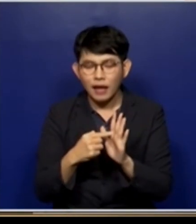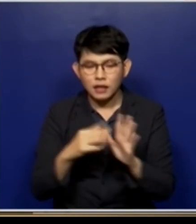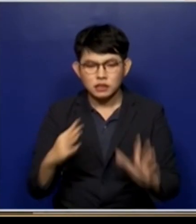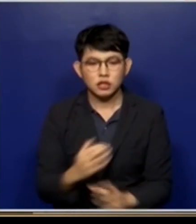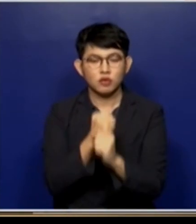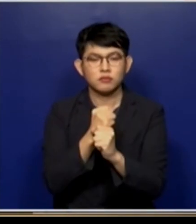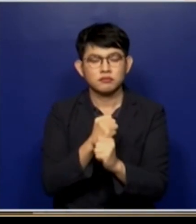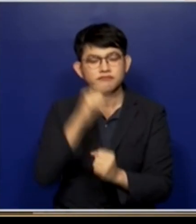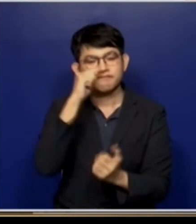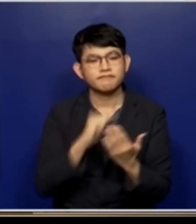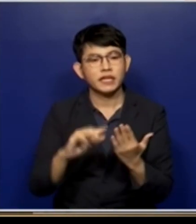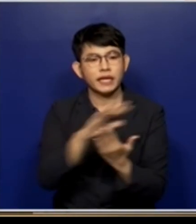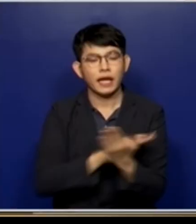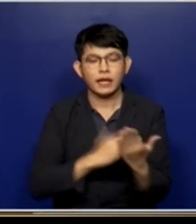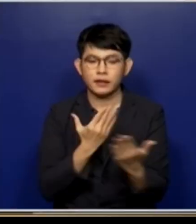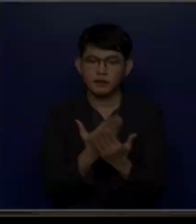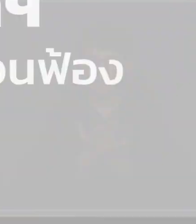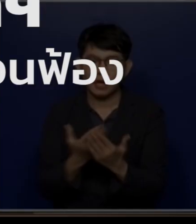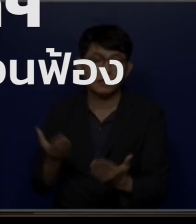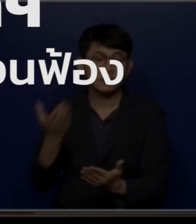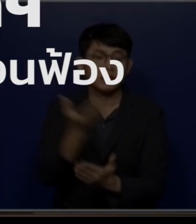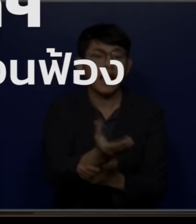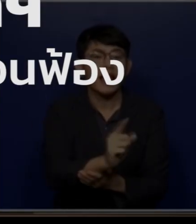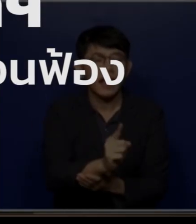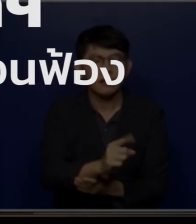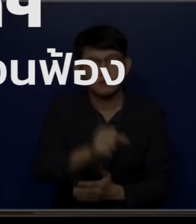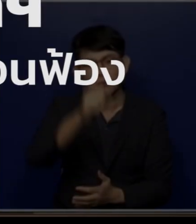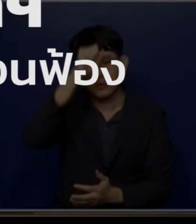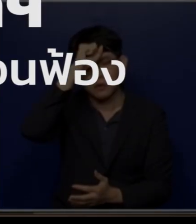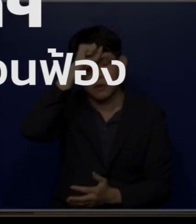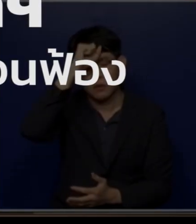ก็ต้องจ่ายค่าโง่อ่ะ